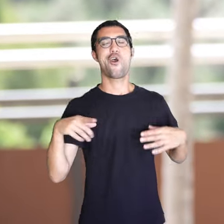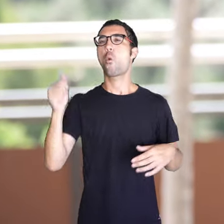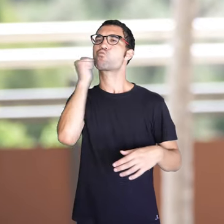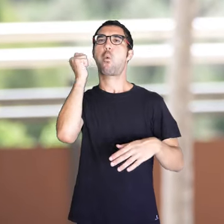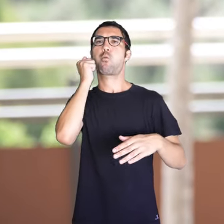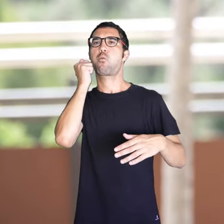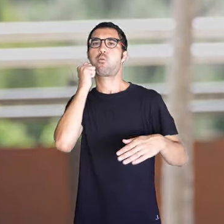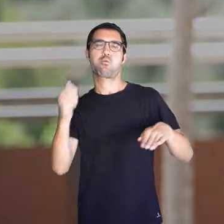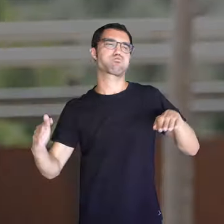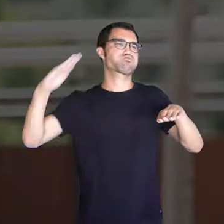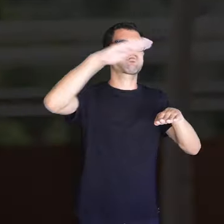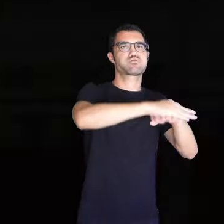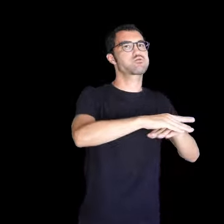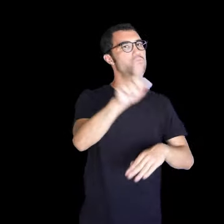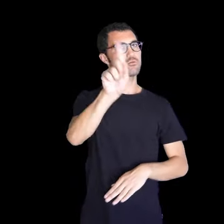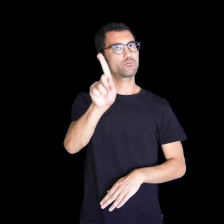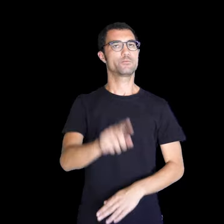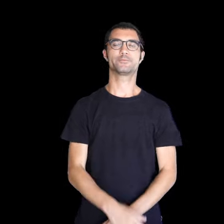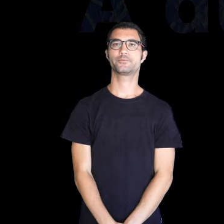abusar damunt d'això.